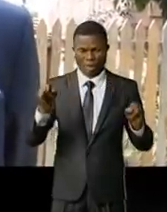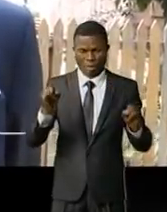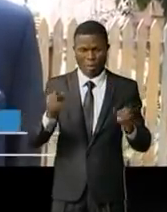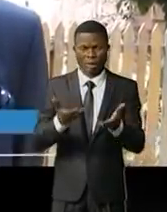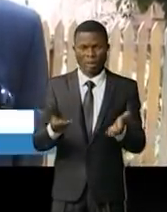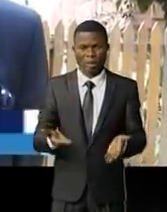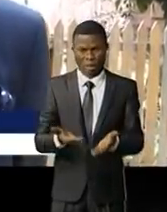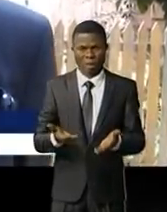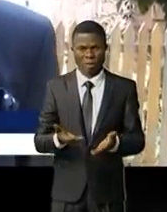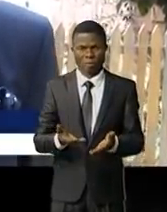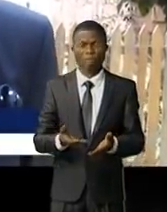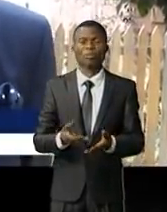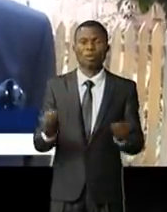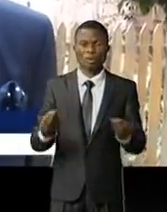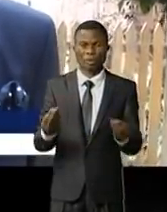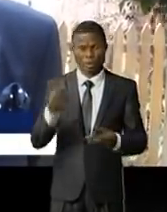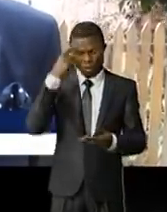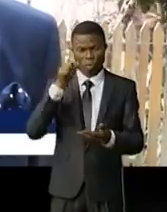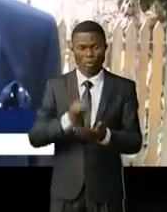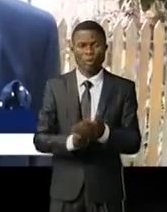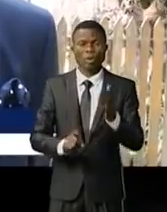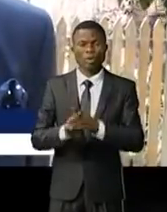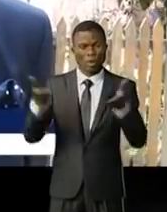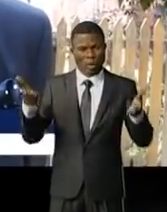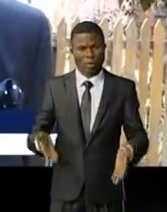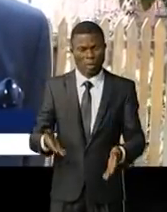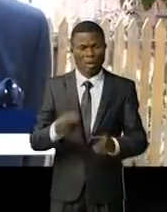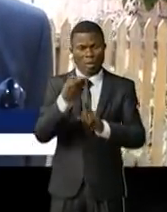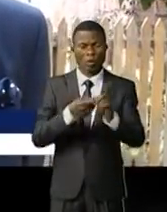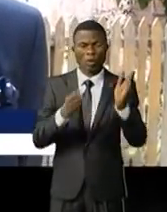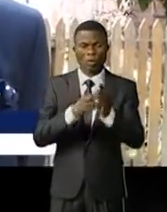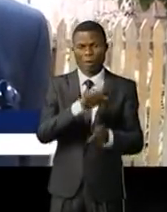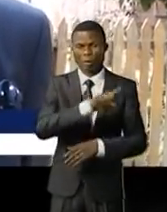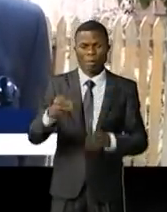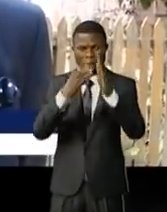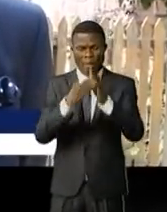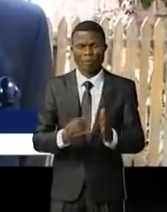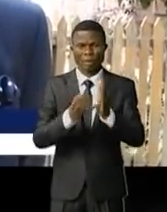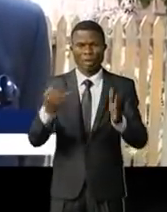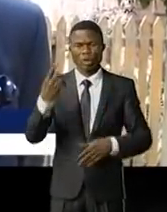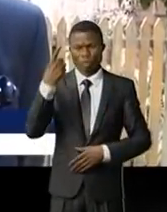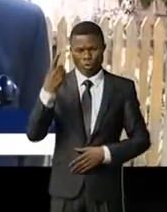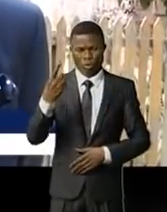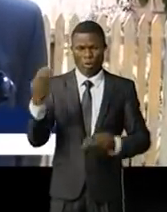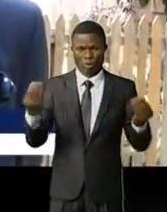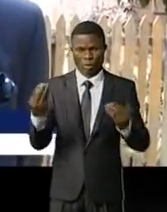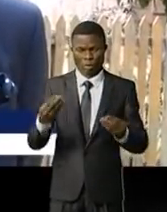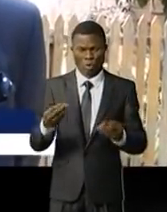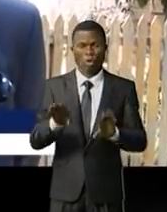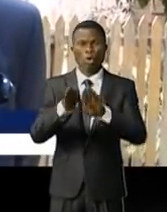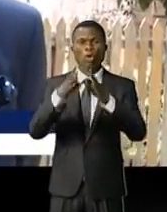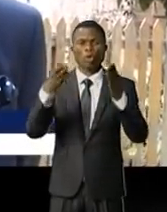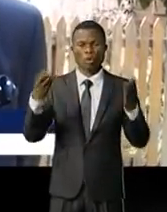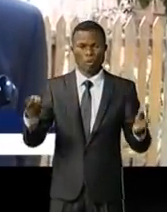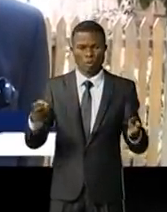le pays. Et c'est justement aussi pour ça qu'il était là en septembre 1961, en vue de l'ouverture